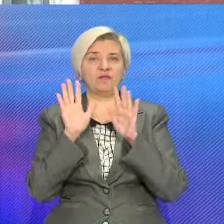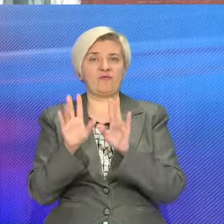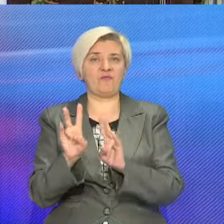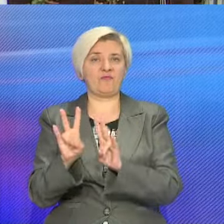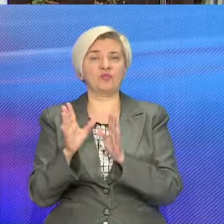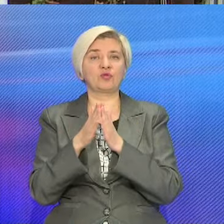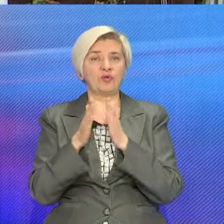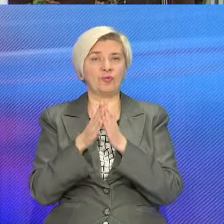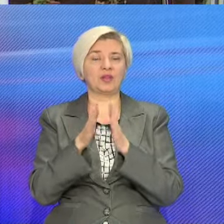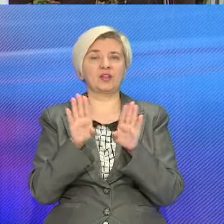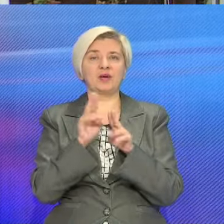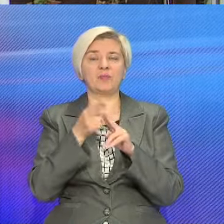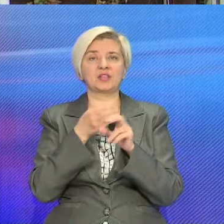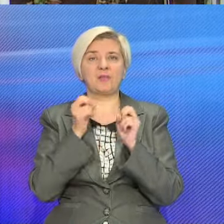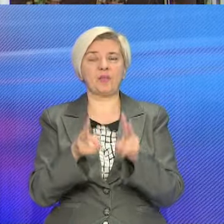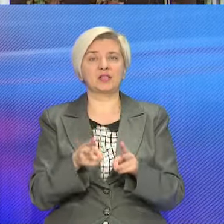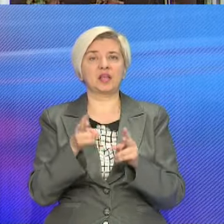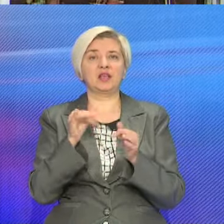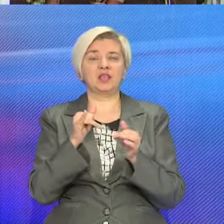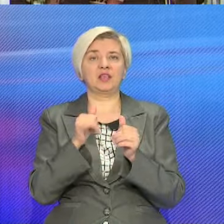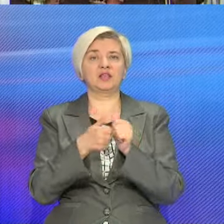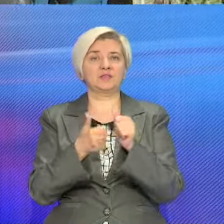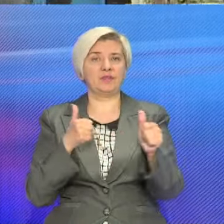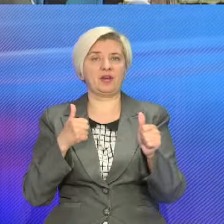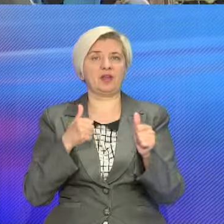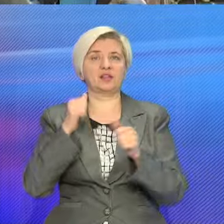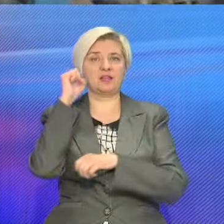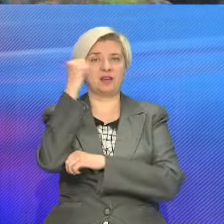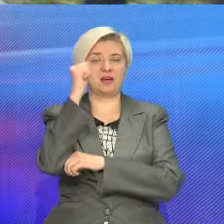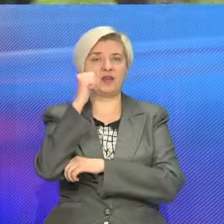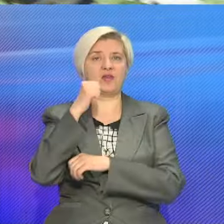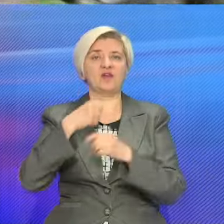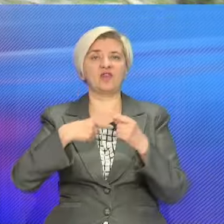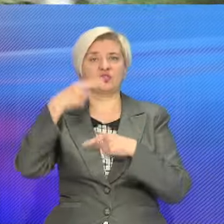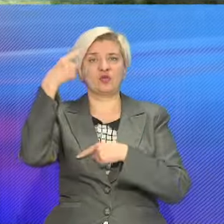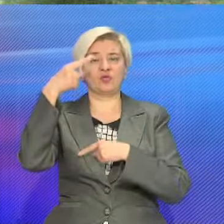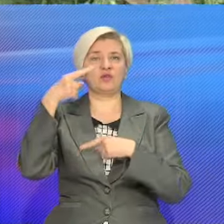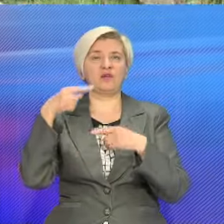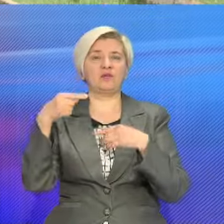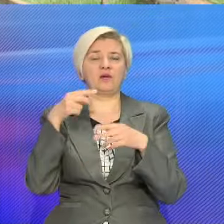триматься далей от древ и інших высоких и потенциально небезопасных конструкций.